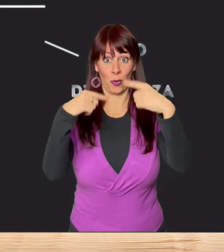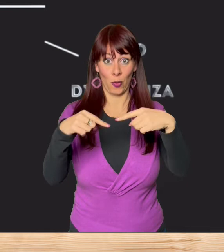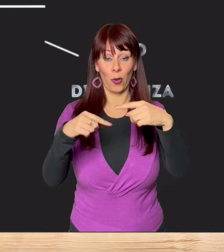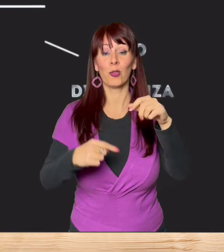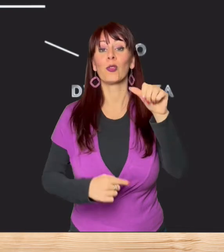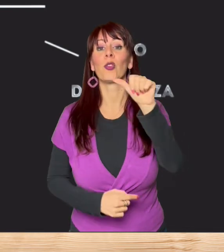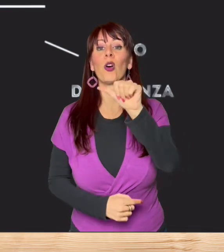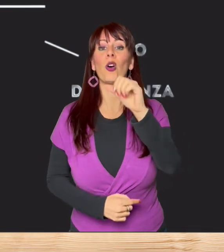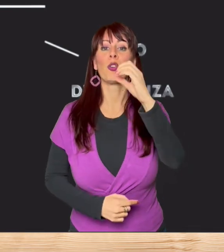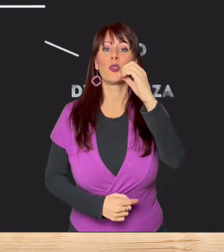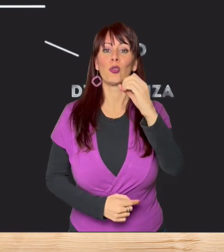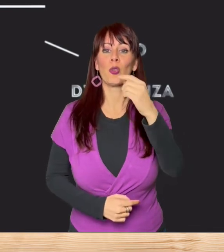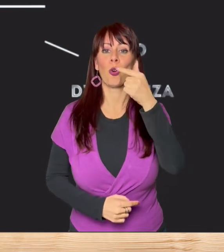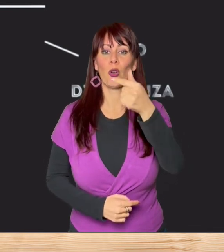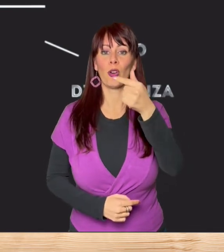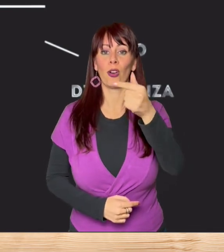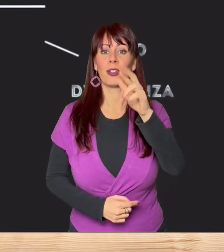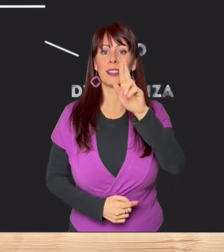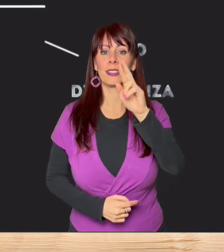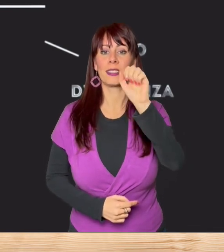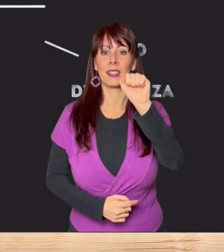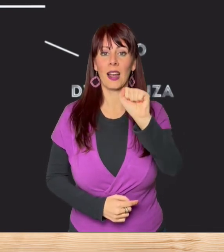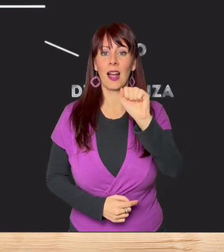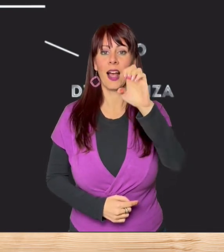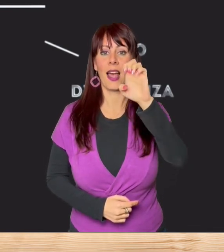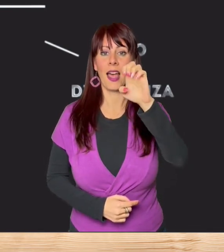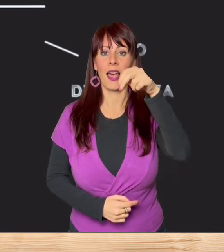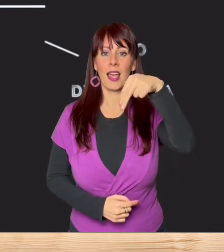sotto almeno and oil sottraendo